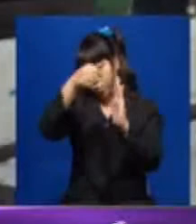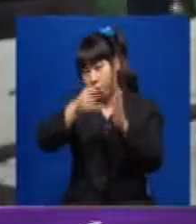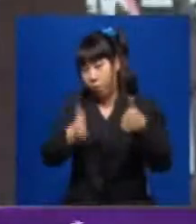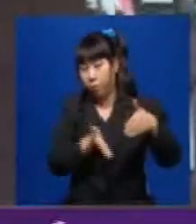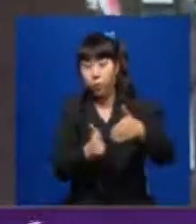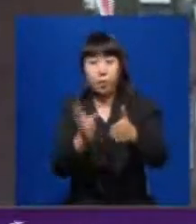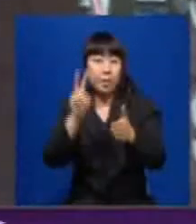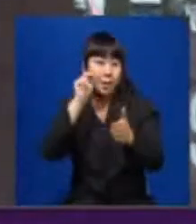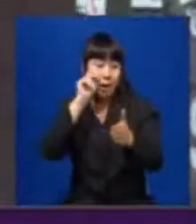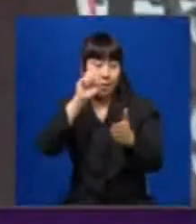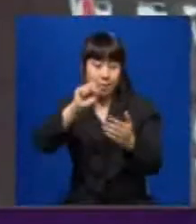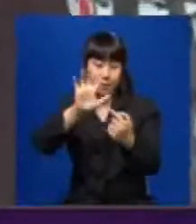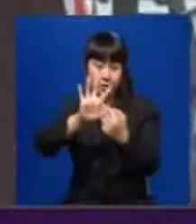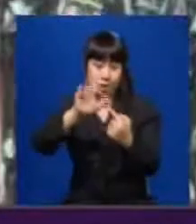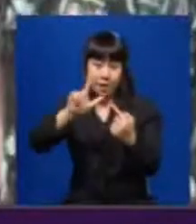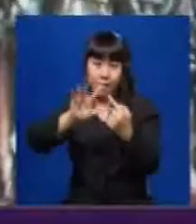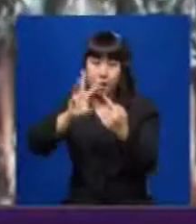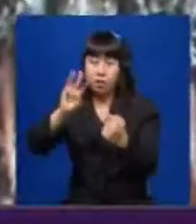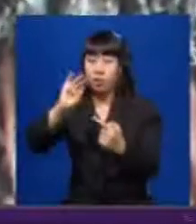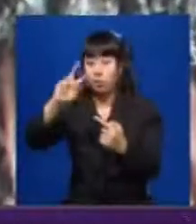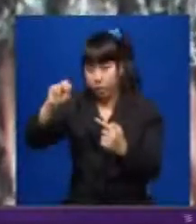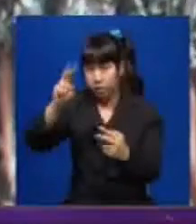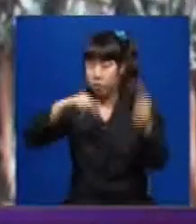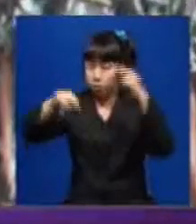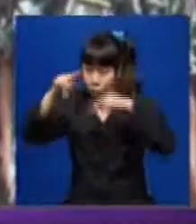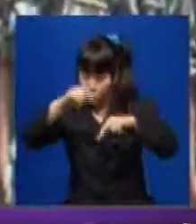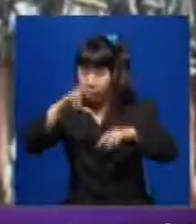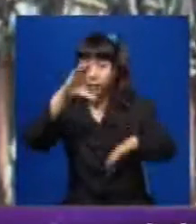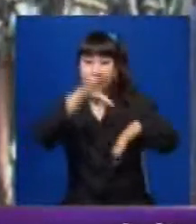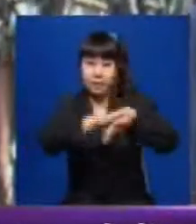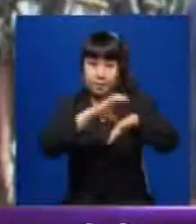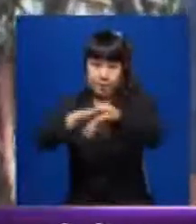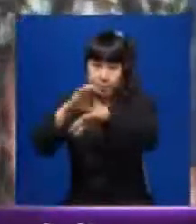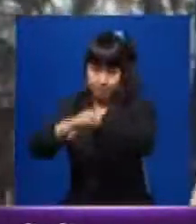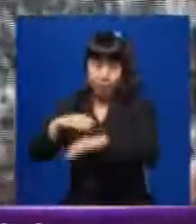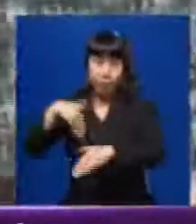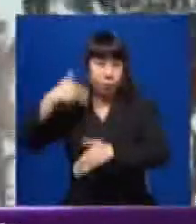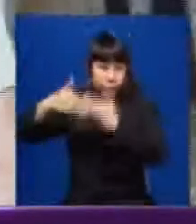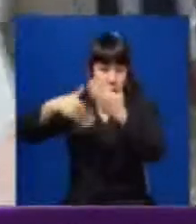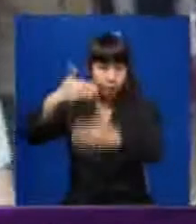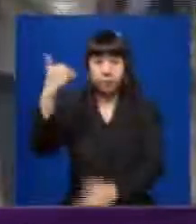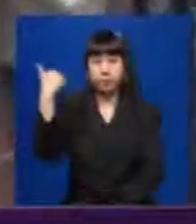แม่น้ำสาละวินซึ่งเจ้าหน้าที่ได้มีการตรวจสอบและติดตามจับกุมขบวนการนี้มาอย่างต่อเนื่องม.ค